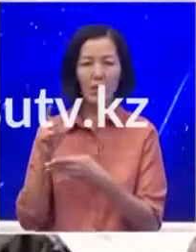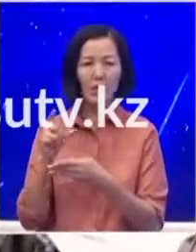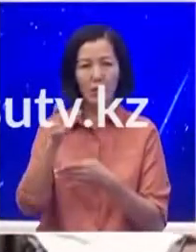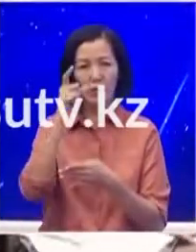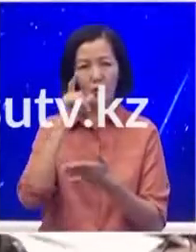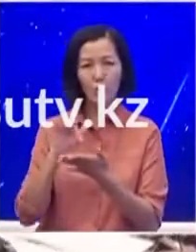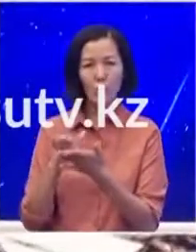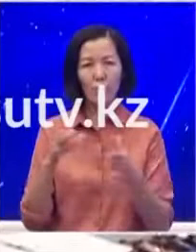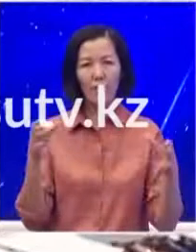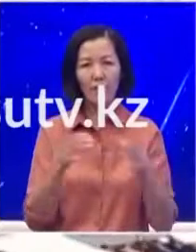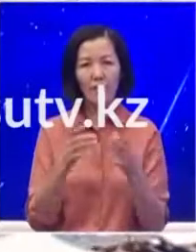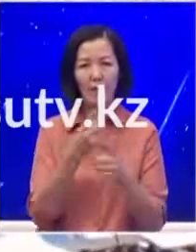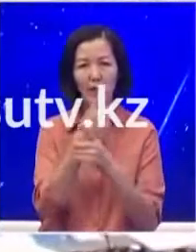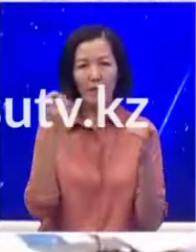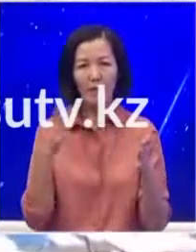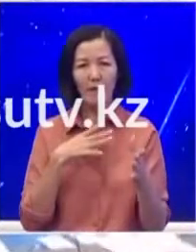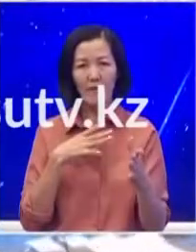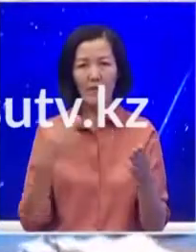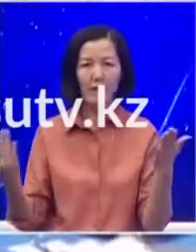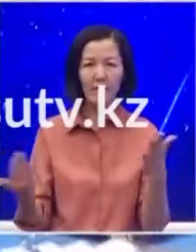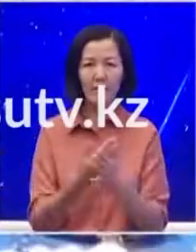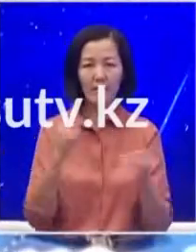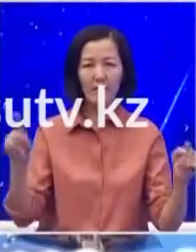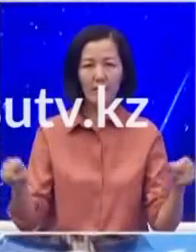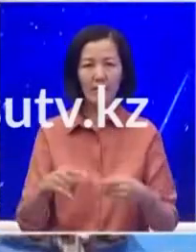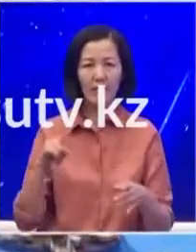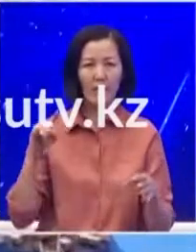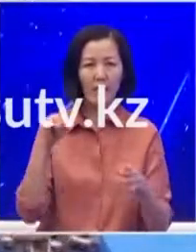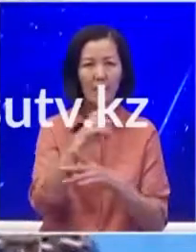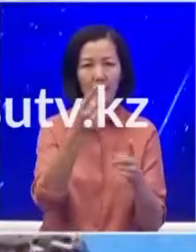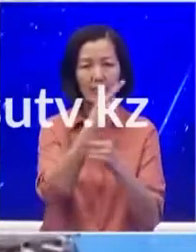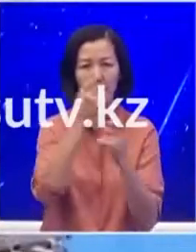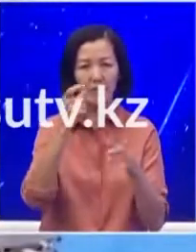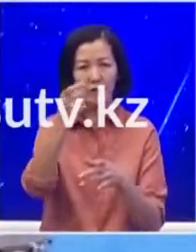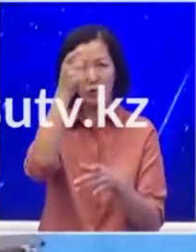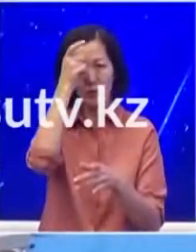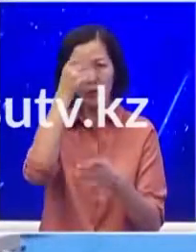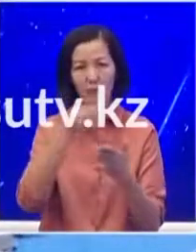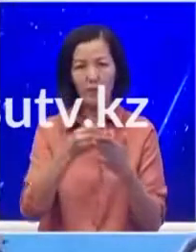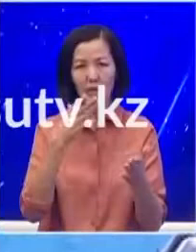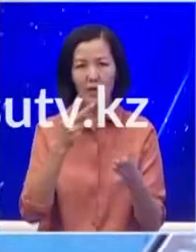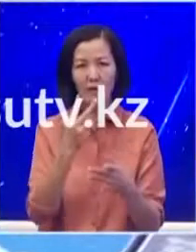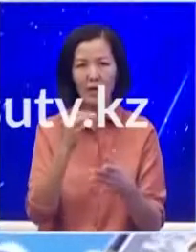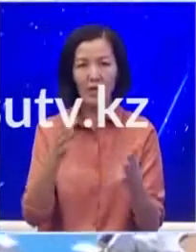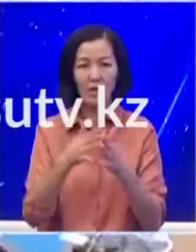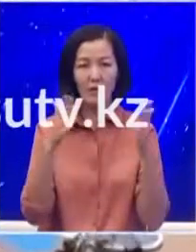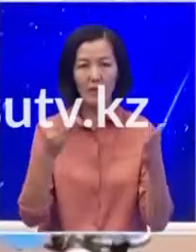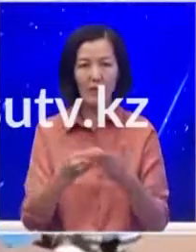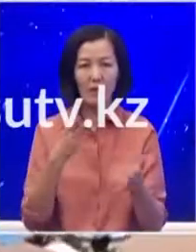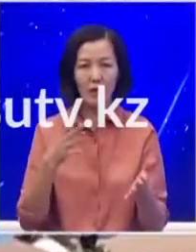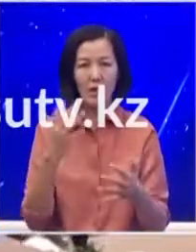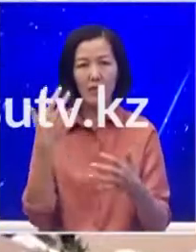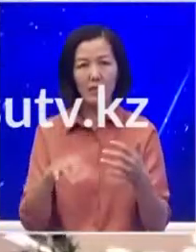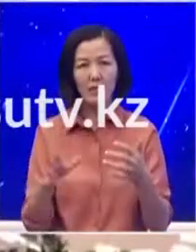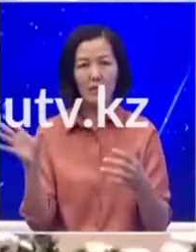что после того, как было объявлено о возобновлении авиасообщения с Турцией, туры туда подорожали почти в 2 раза. Однако в среднем